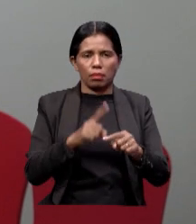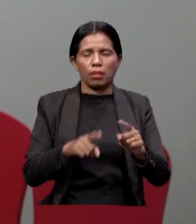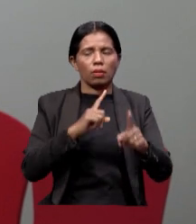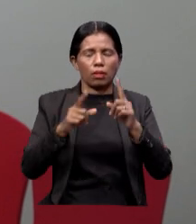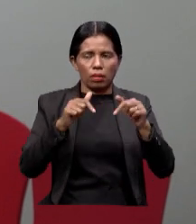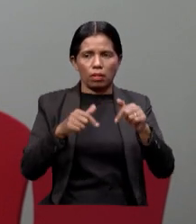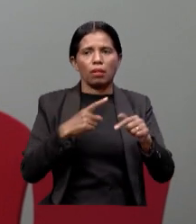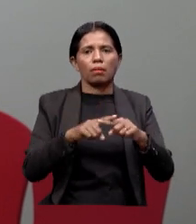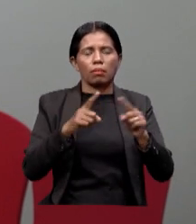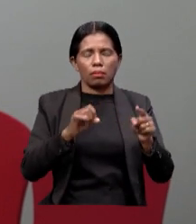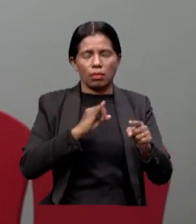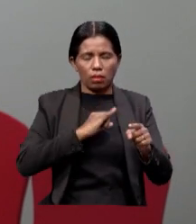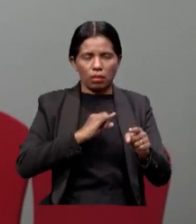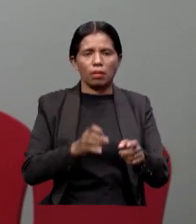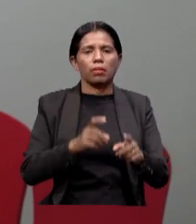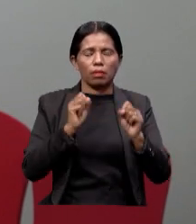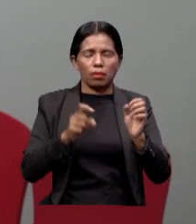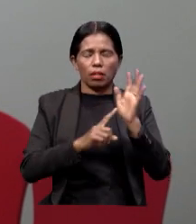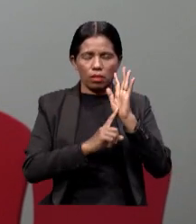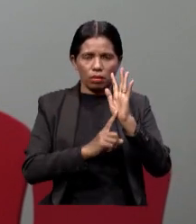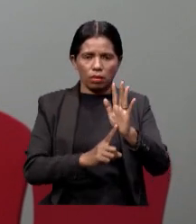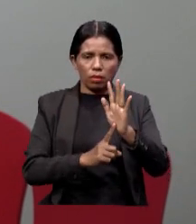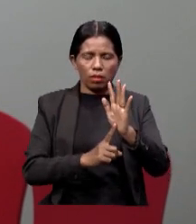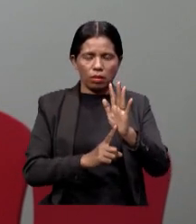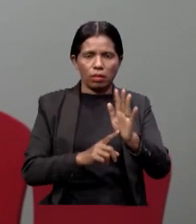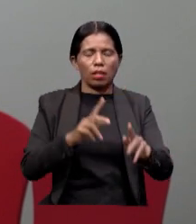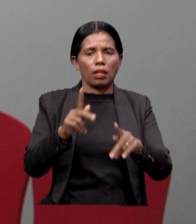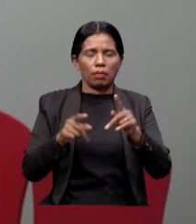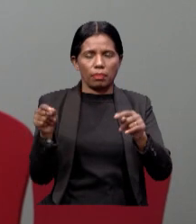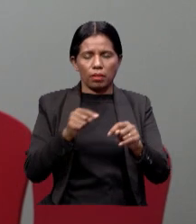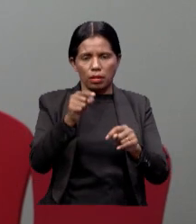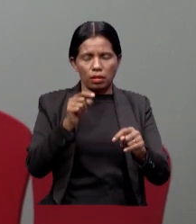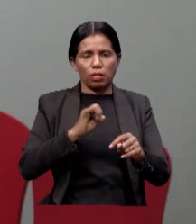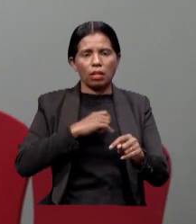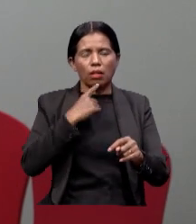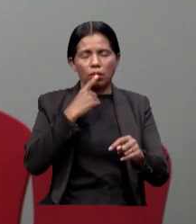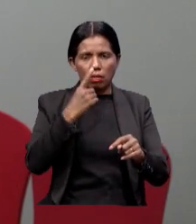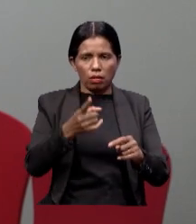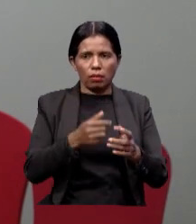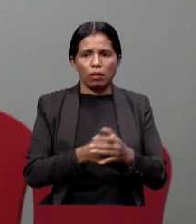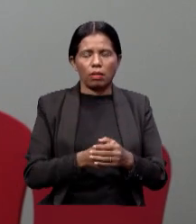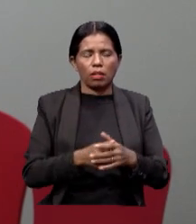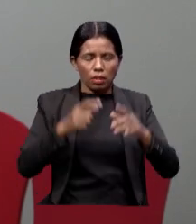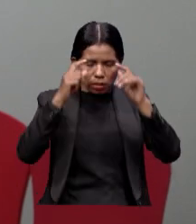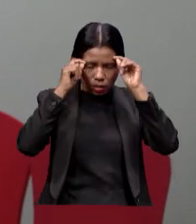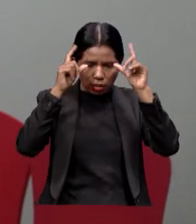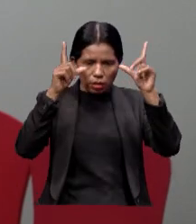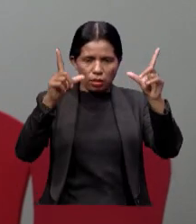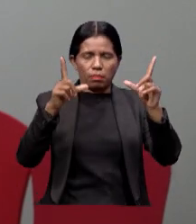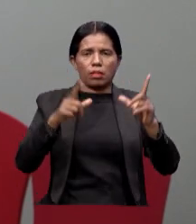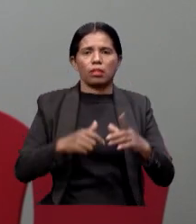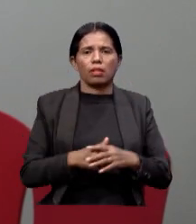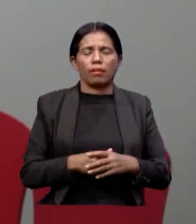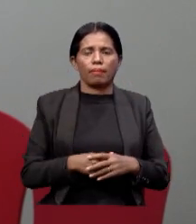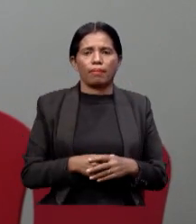ne maibe ami house ami sobele informa in terms de percentage nessa un hau kolia diskursu kata Timor-Leste ini